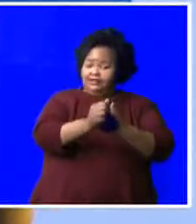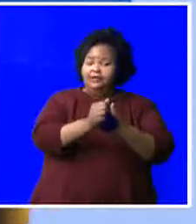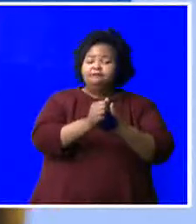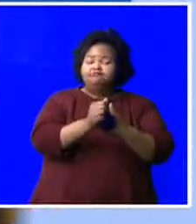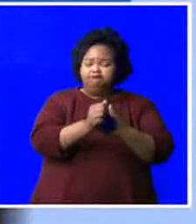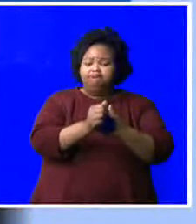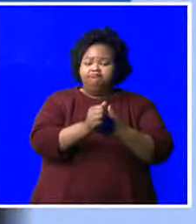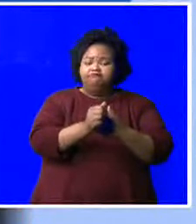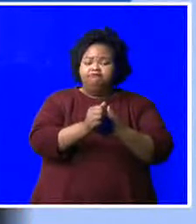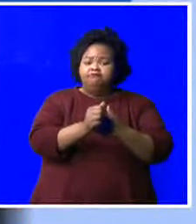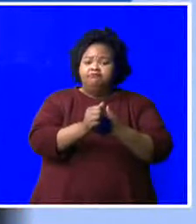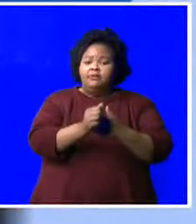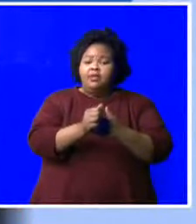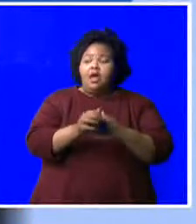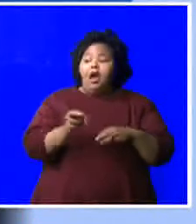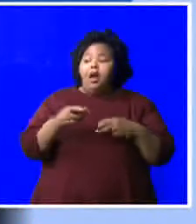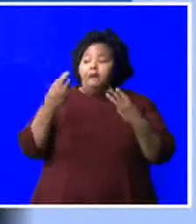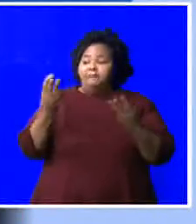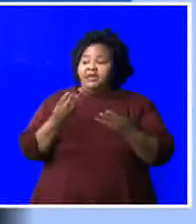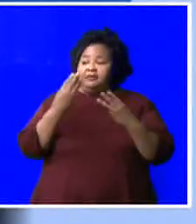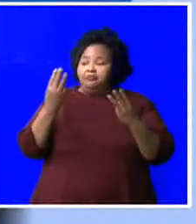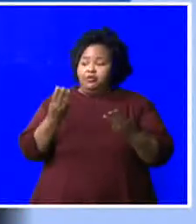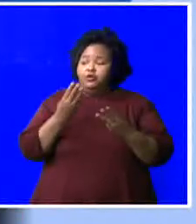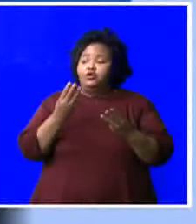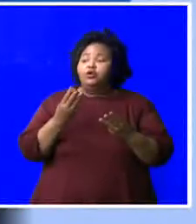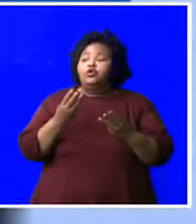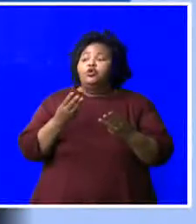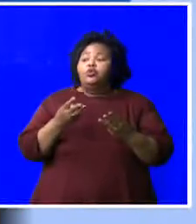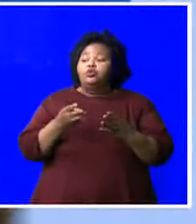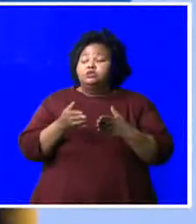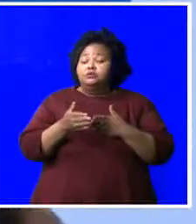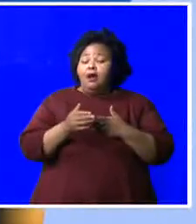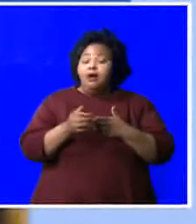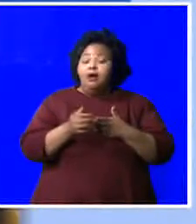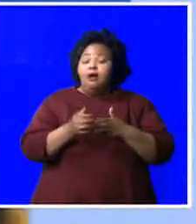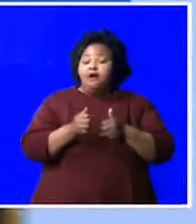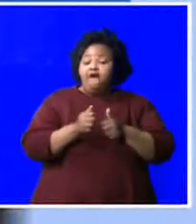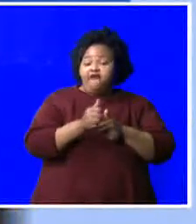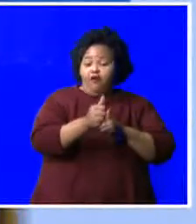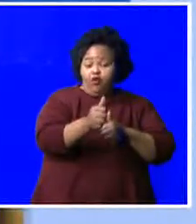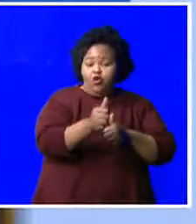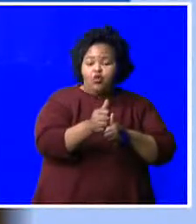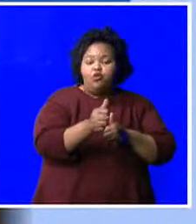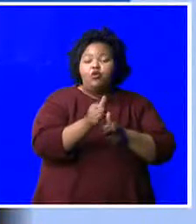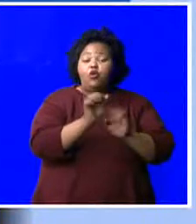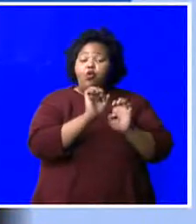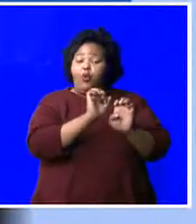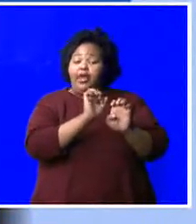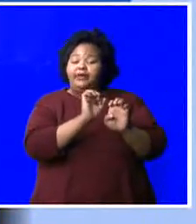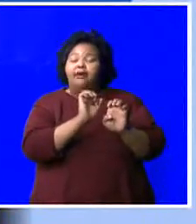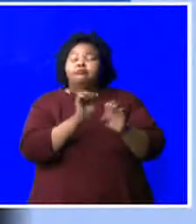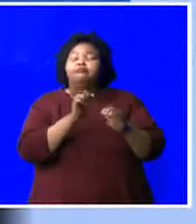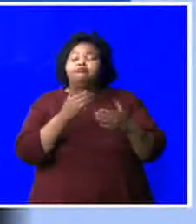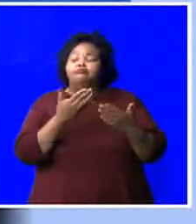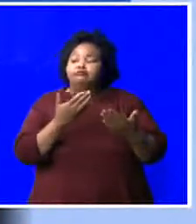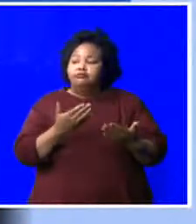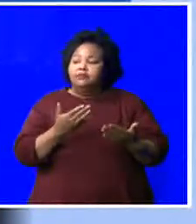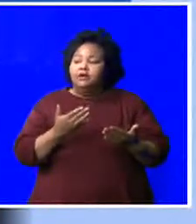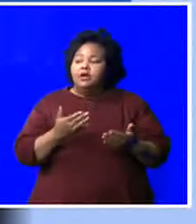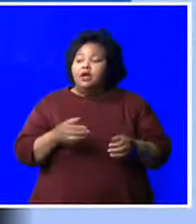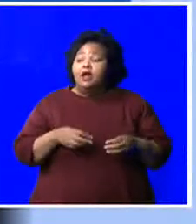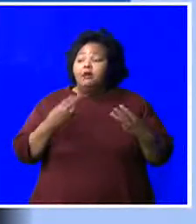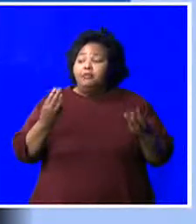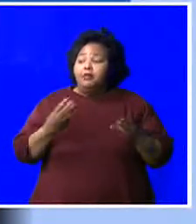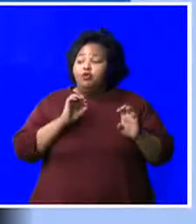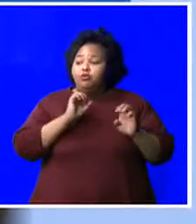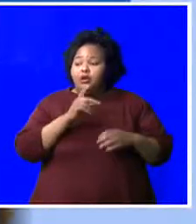labantu bakulandzele bahambe kahle kukhona lokufuna ukuthi sichamuke ngakuwe kukhona lefuna ukuthi sichamuke ngakulesive